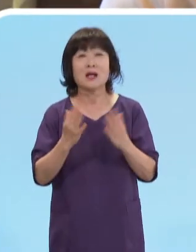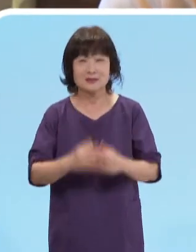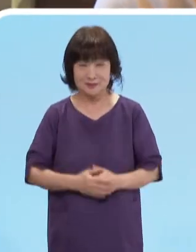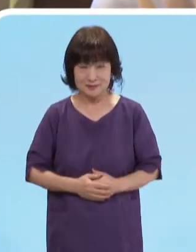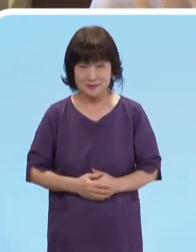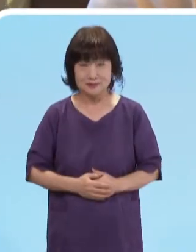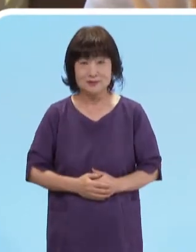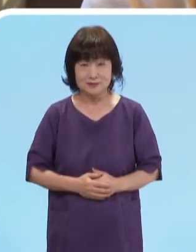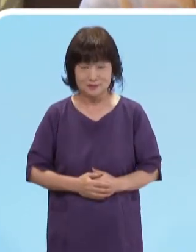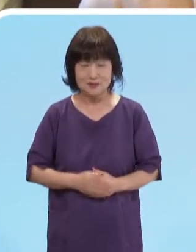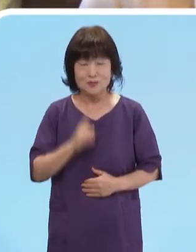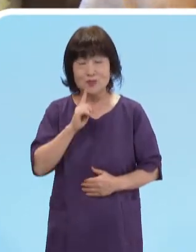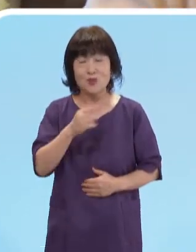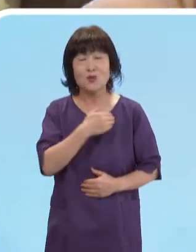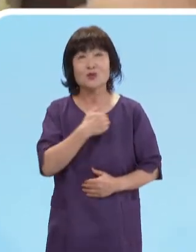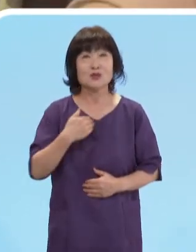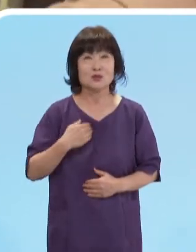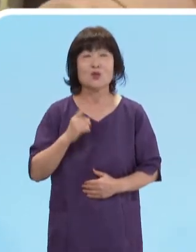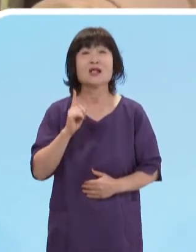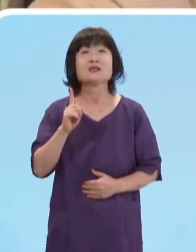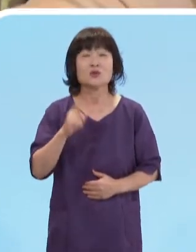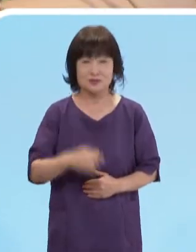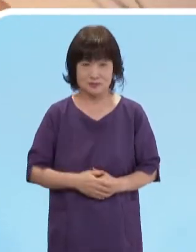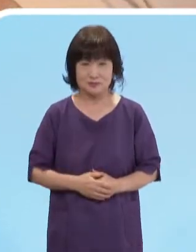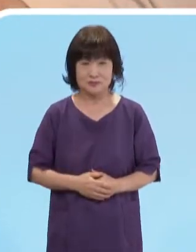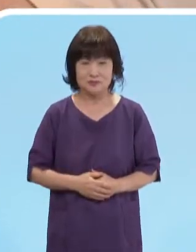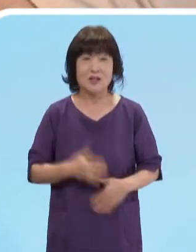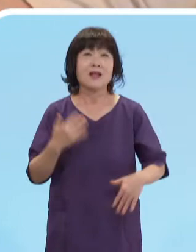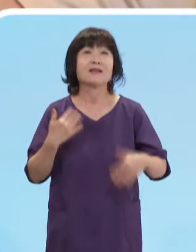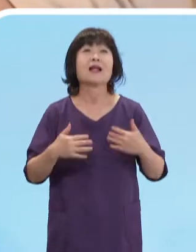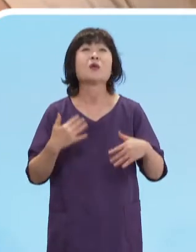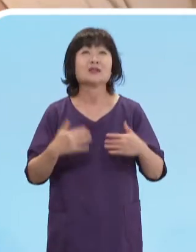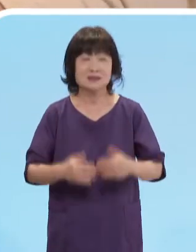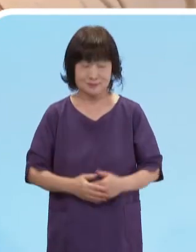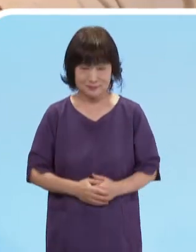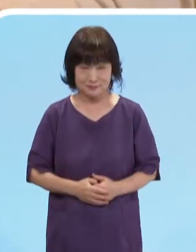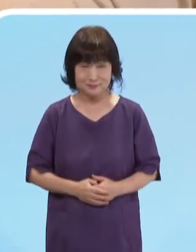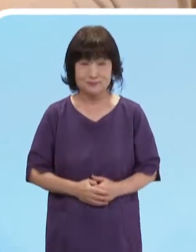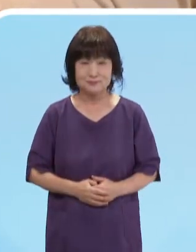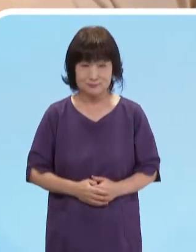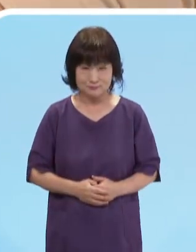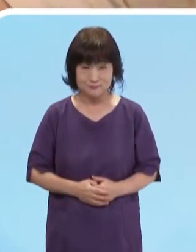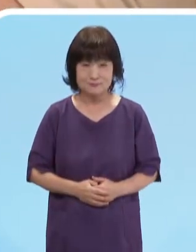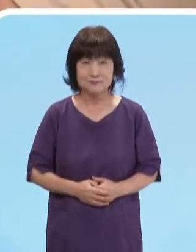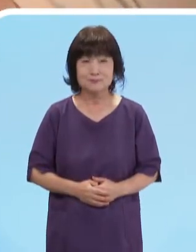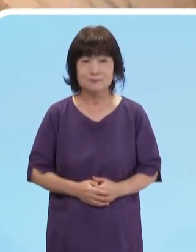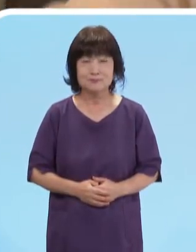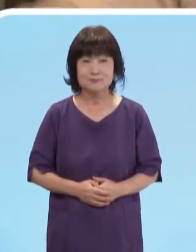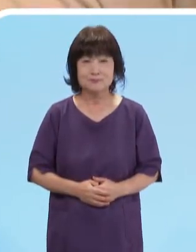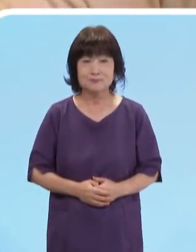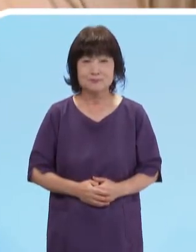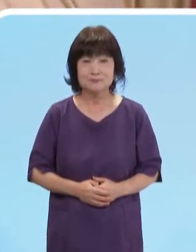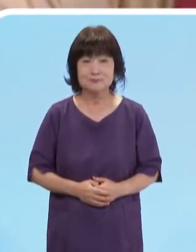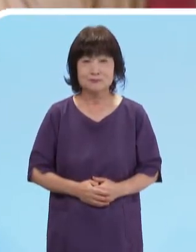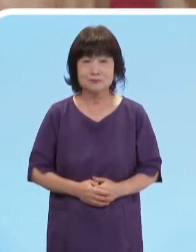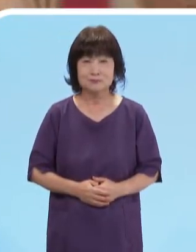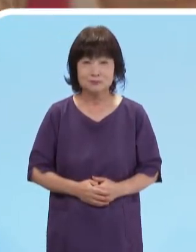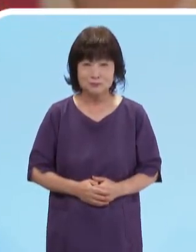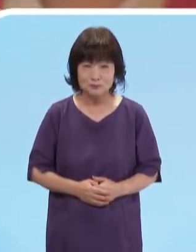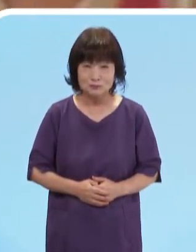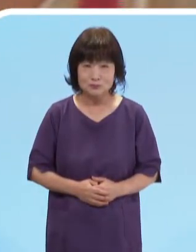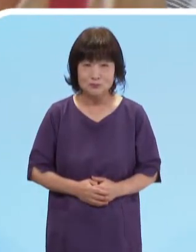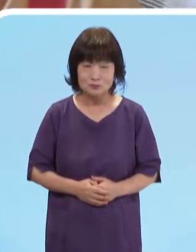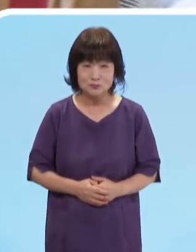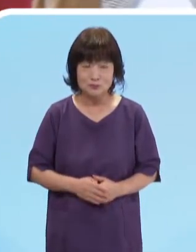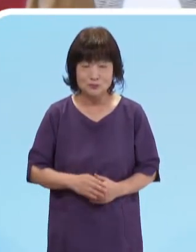が言うことない。 あれ、もう言うことはちょっとやん。どうです か？楽しい。 楽しいじゃない、これはできるかいな。 ね、 お父さん、ここいい